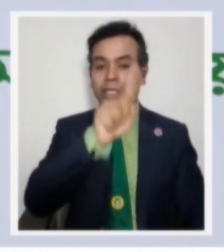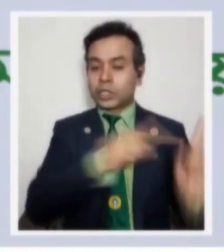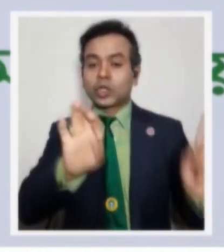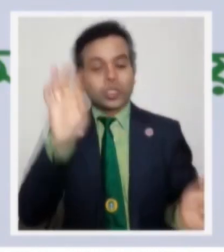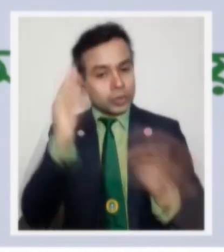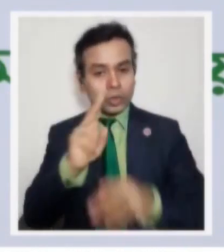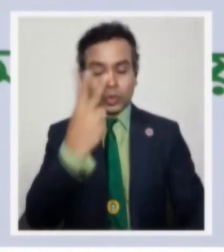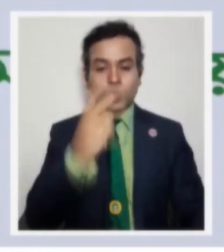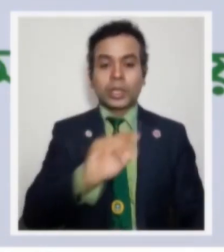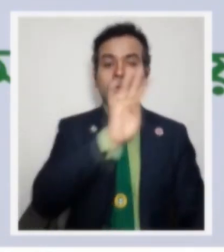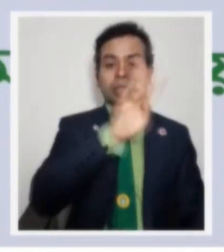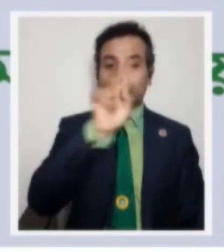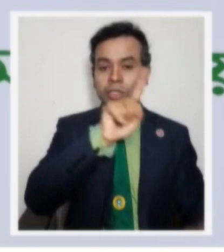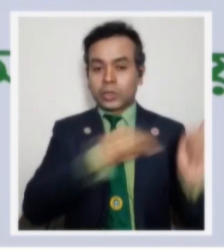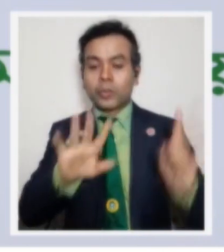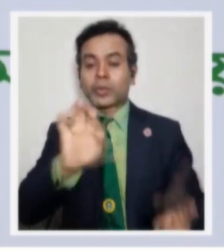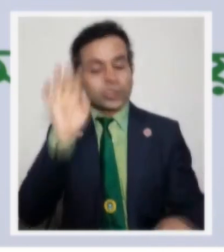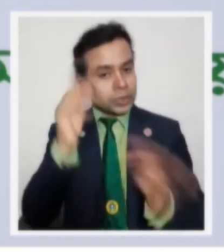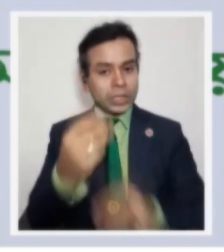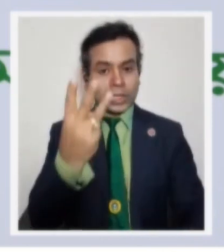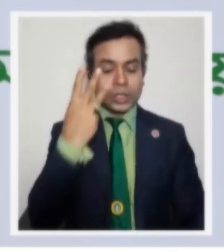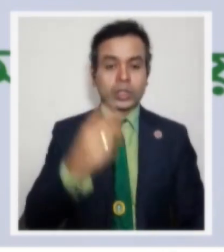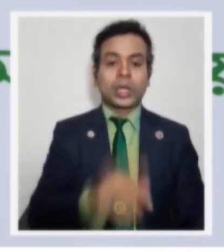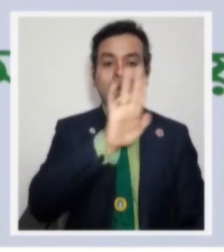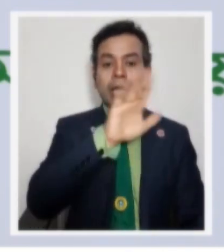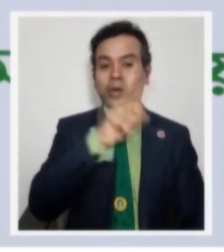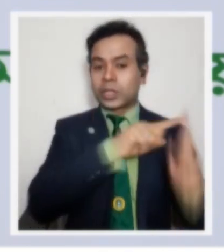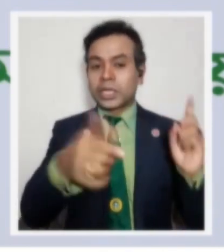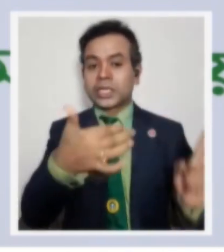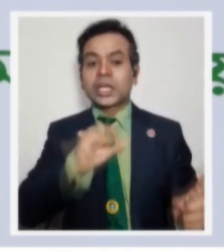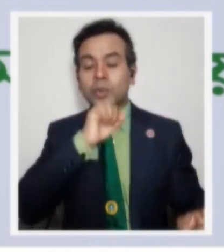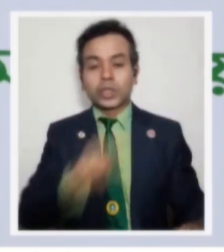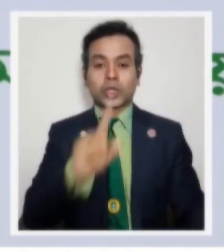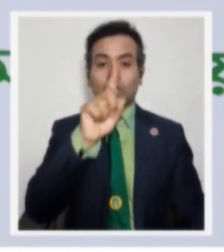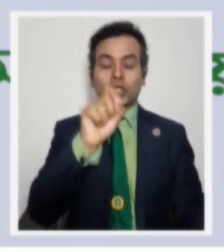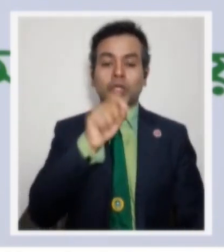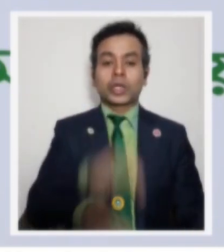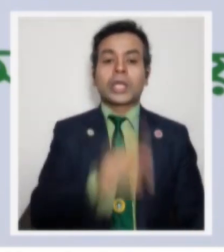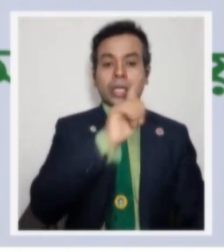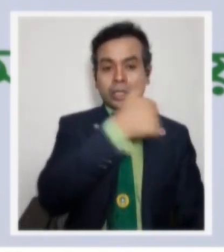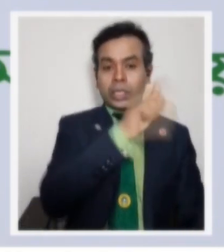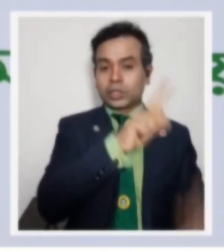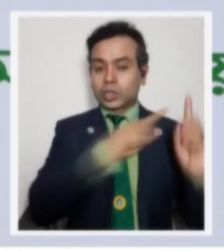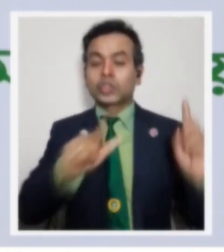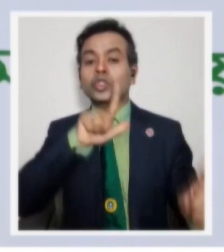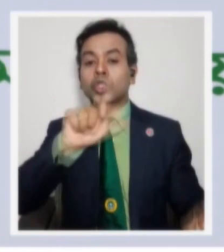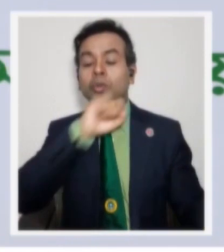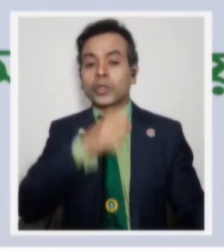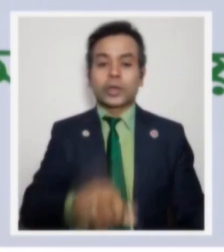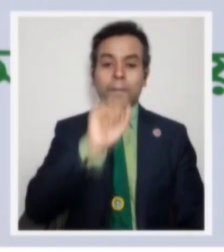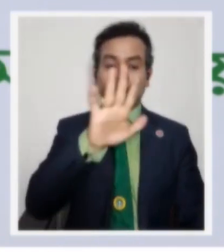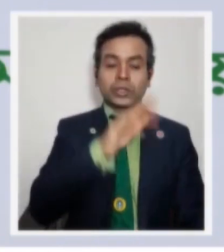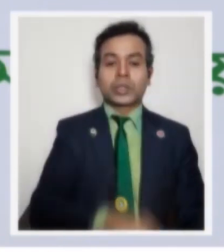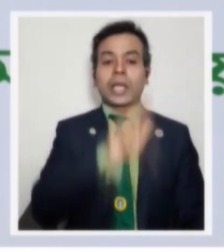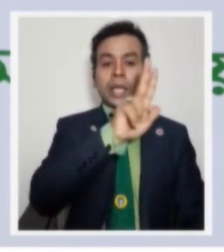2 জন, 21 থেকে 30 বছরের 3 জন, 31 থেকে 40 বছর 2 জন, 41 থেকে 50 বছর 3 জন, 51 থেকে 60 বছর 10 জন,